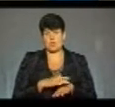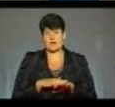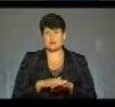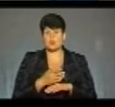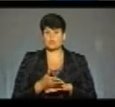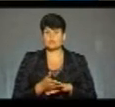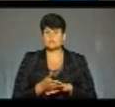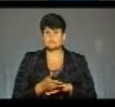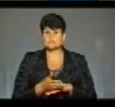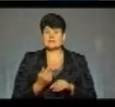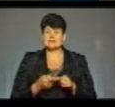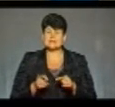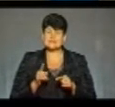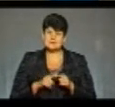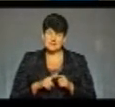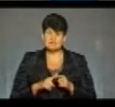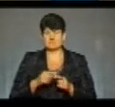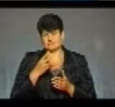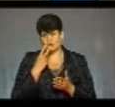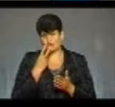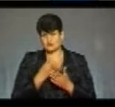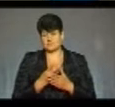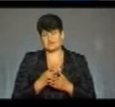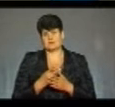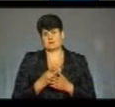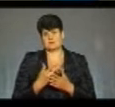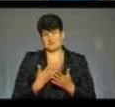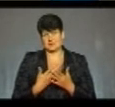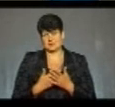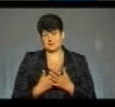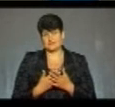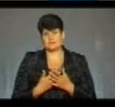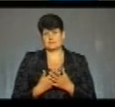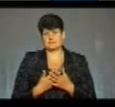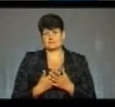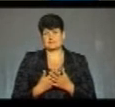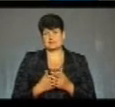народу». Тобто це такі очевидні маркери в семантиці,